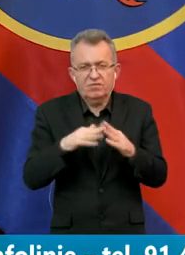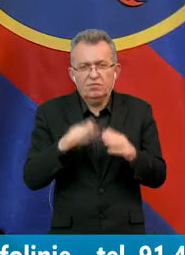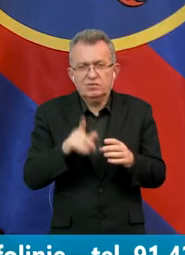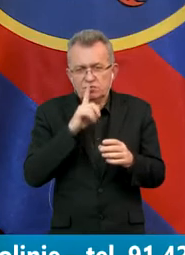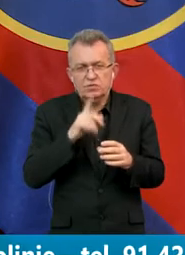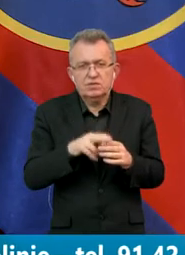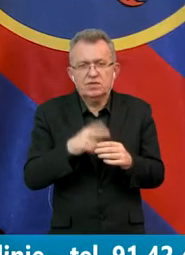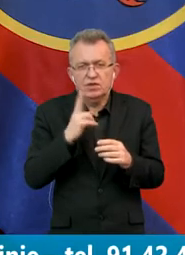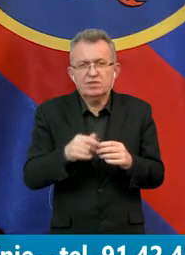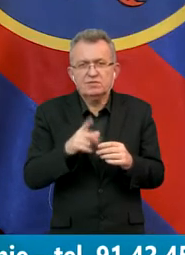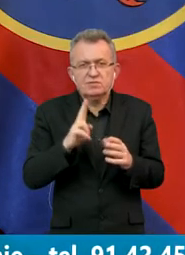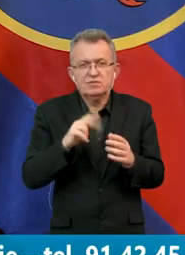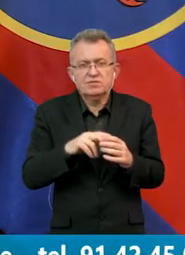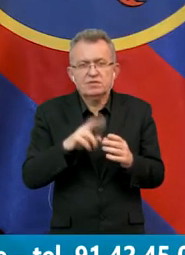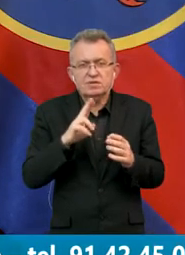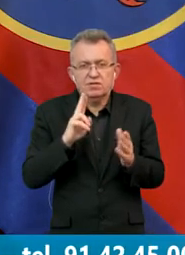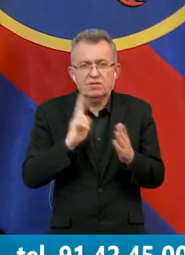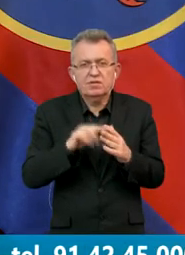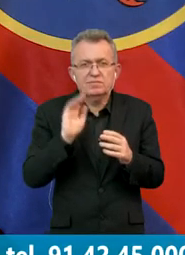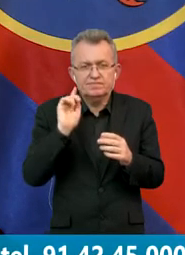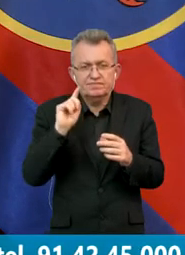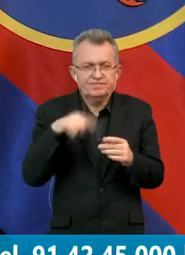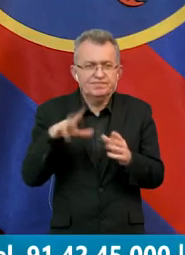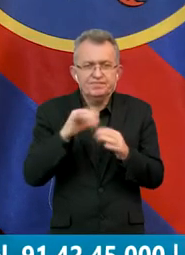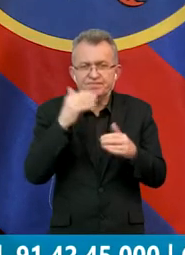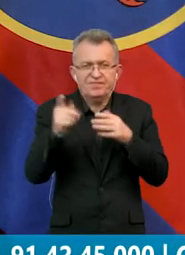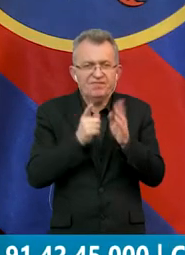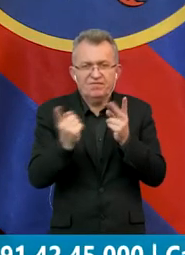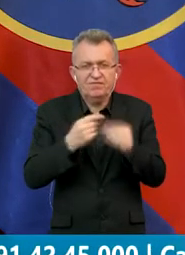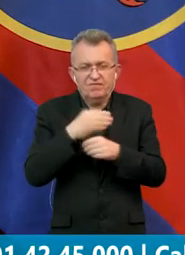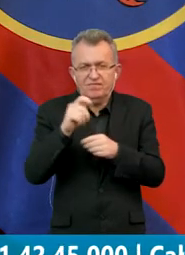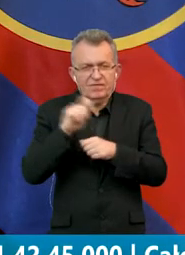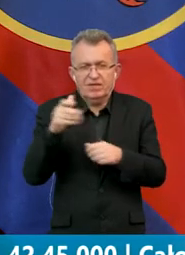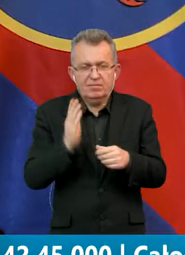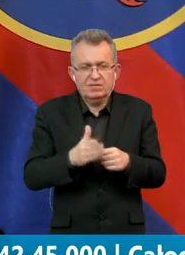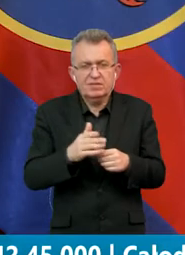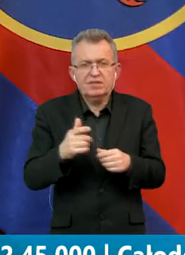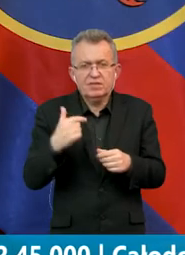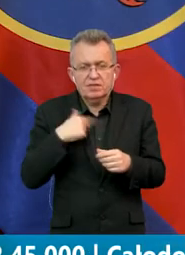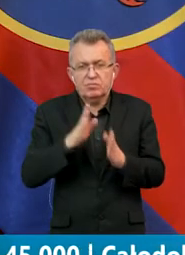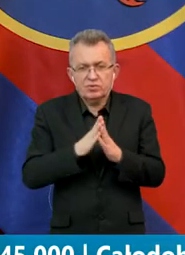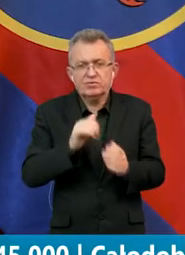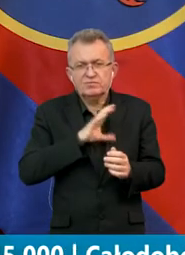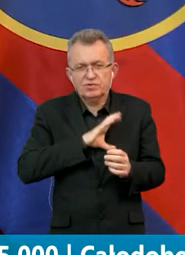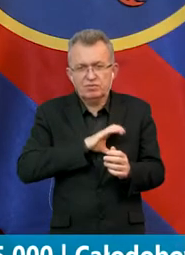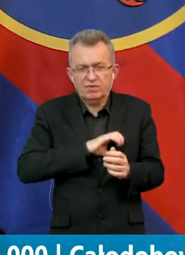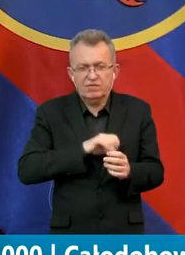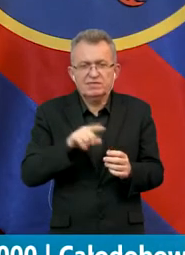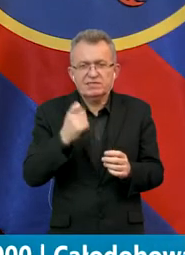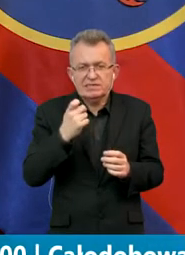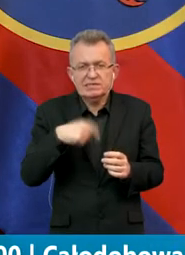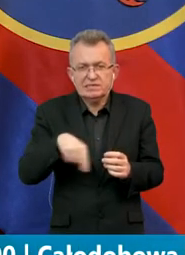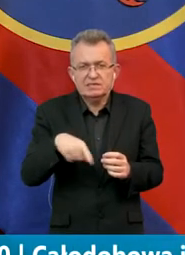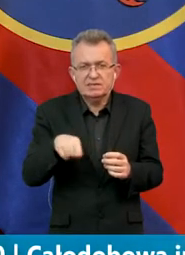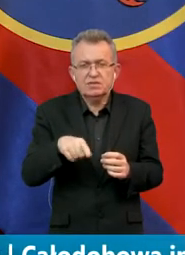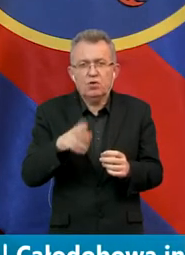zaciszu niż gdzieś tam poza. Też zachęcam do pewnej jeszcze cierpliwości. Myślę, że